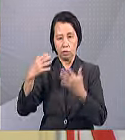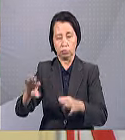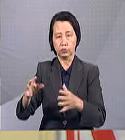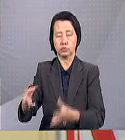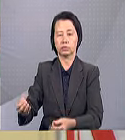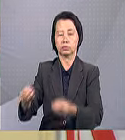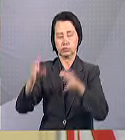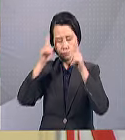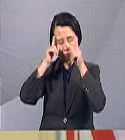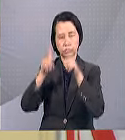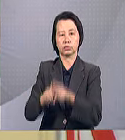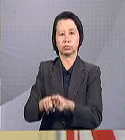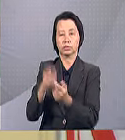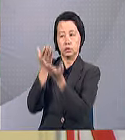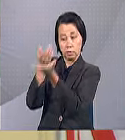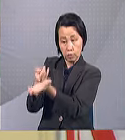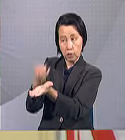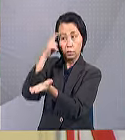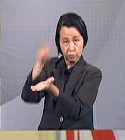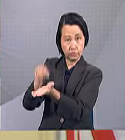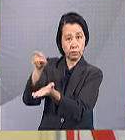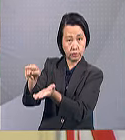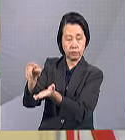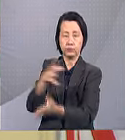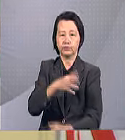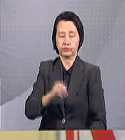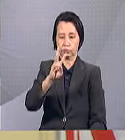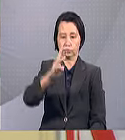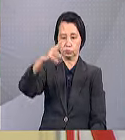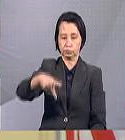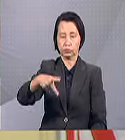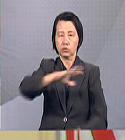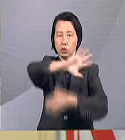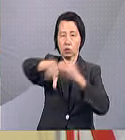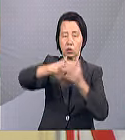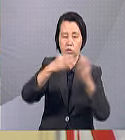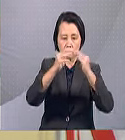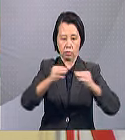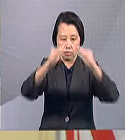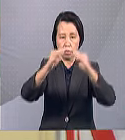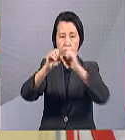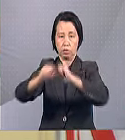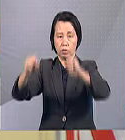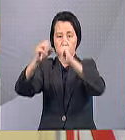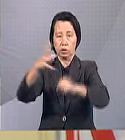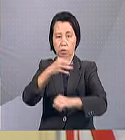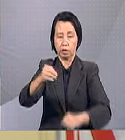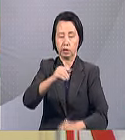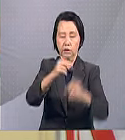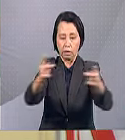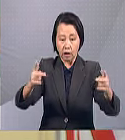cadangan tersebut. Bagi wilayah persekutuan, semua masjid, surau Jumaat dan surau dalam zon